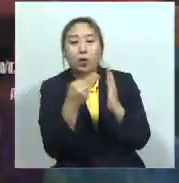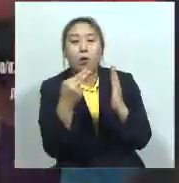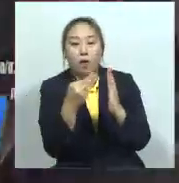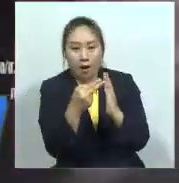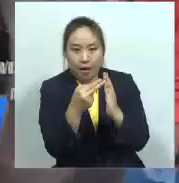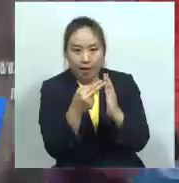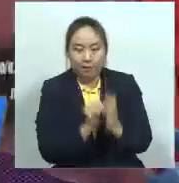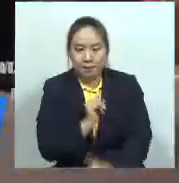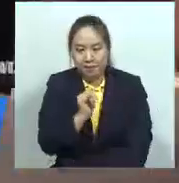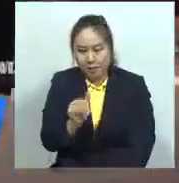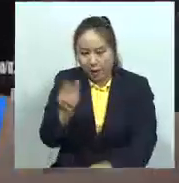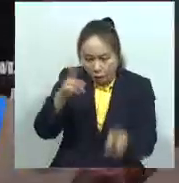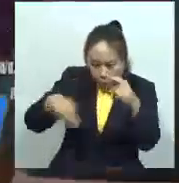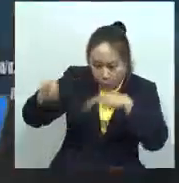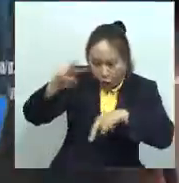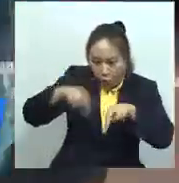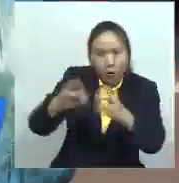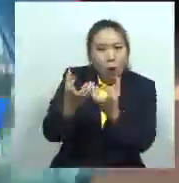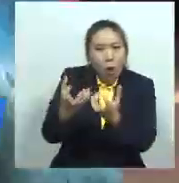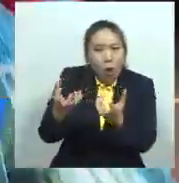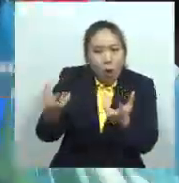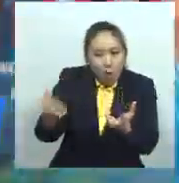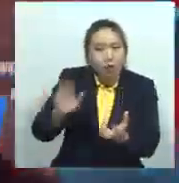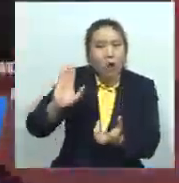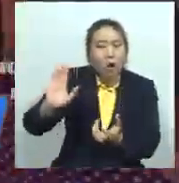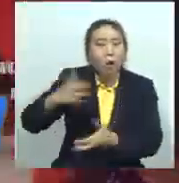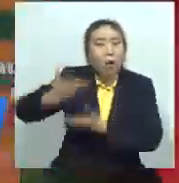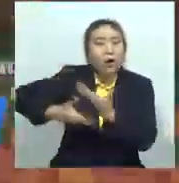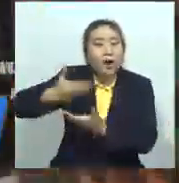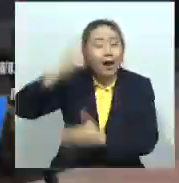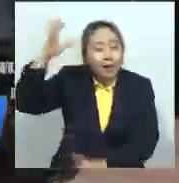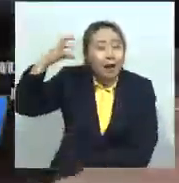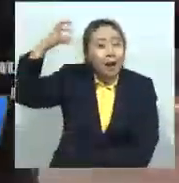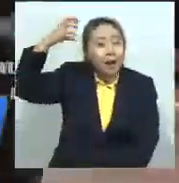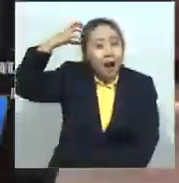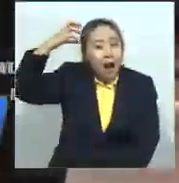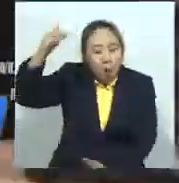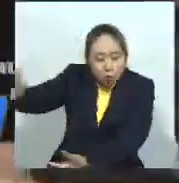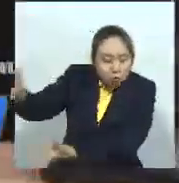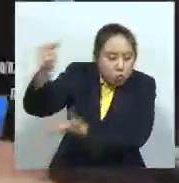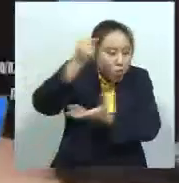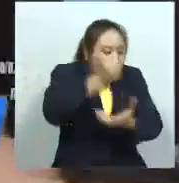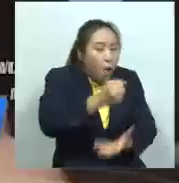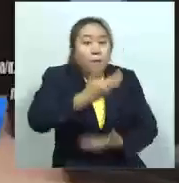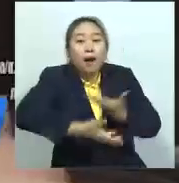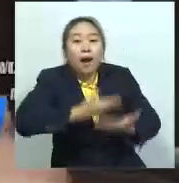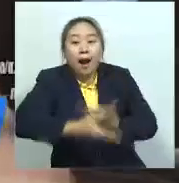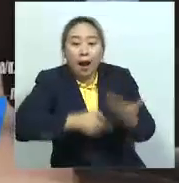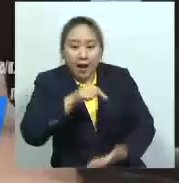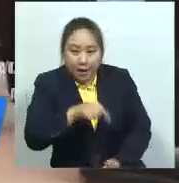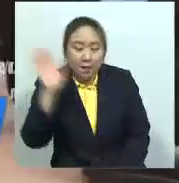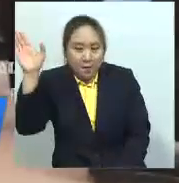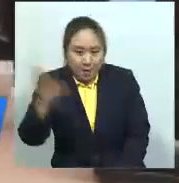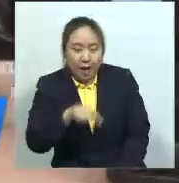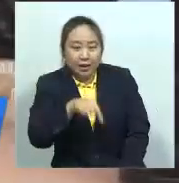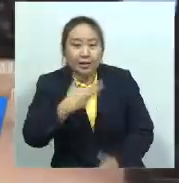ายไปตรวจเข้มสัมภาระแล้วก็สินค้าที่บรรดาพ่อค้าแม่ค้าชาวลาวนำมาขายและนำติดตัวเข้ามายังตลาด